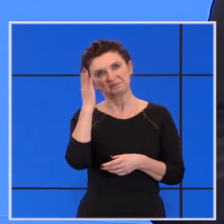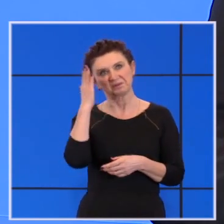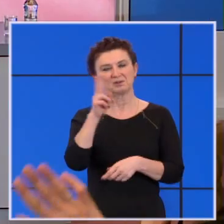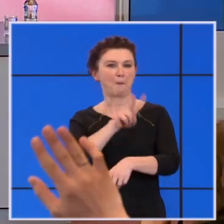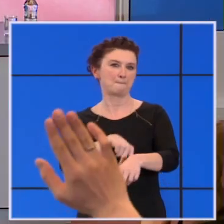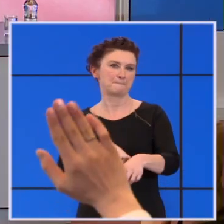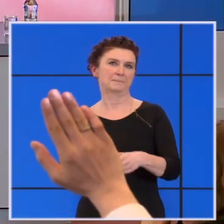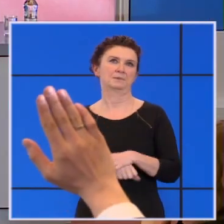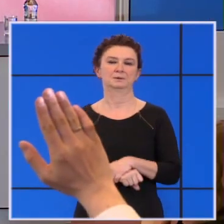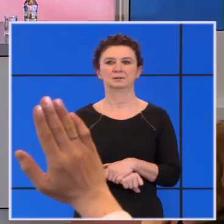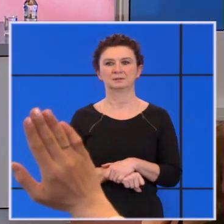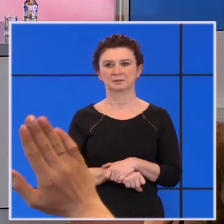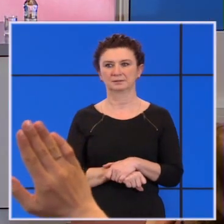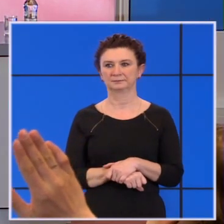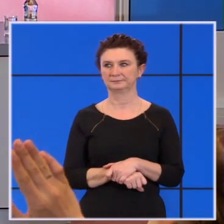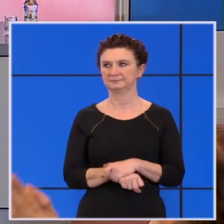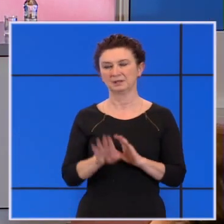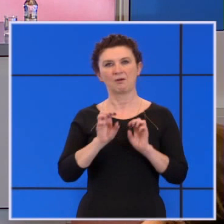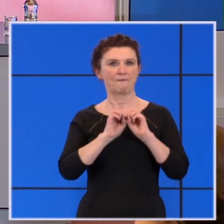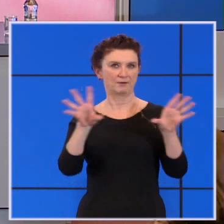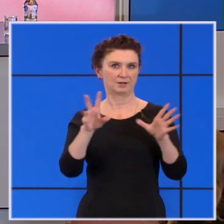sprawę. Dziękuję bardzo. Proszę tutaj.